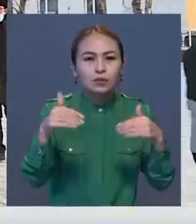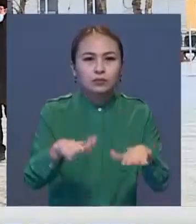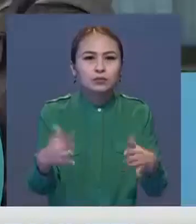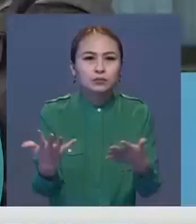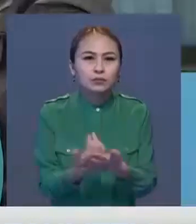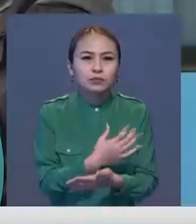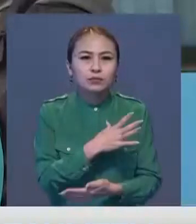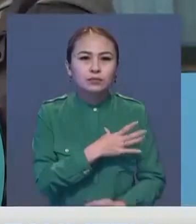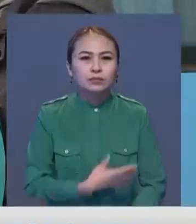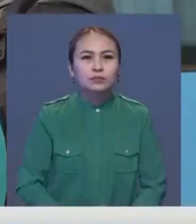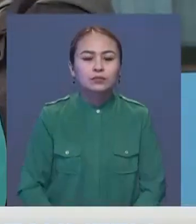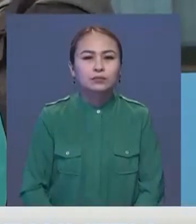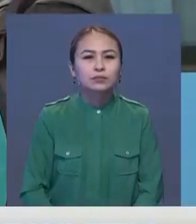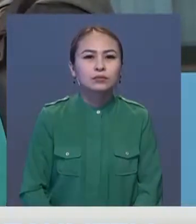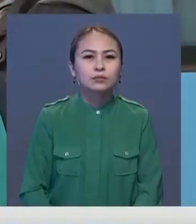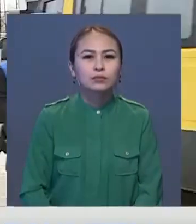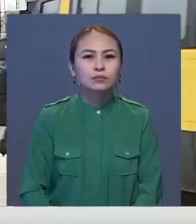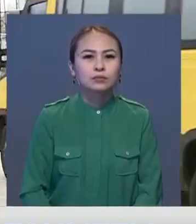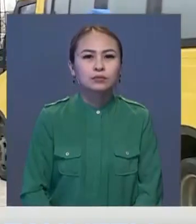шешімін табамыз деп сендіріп отыр.